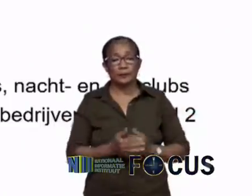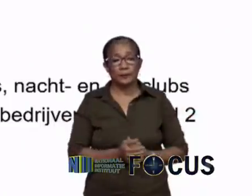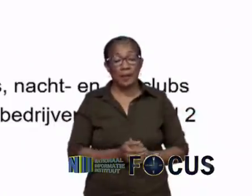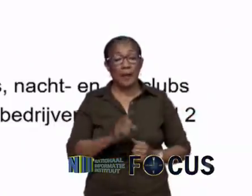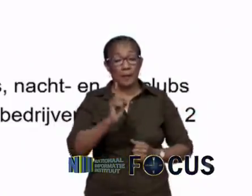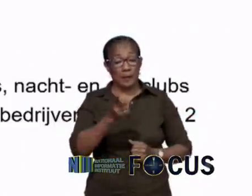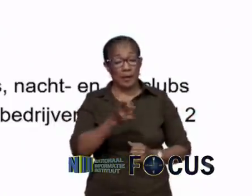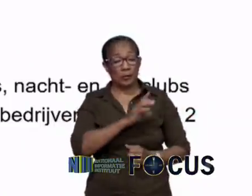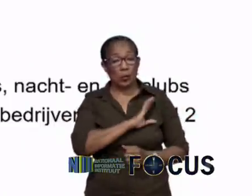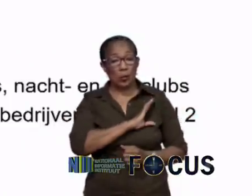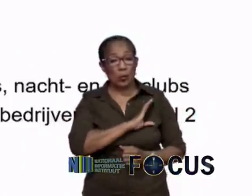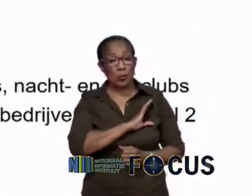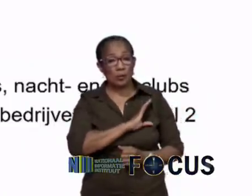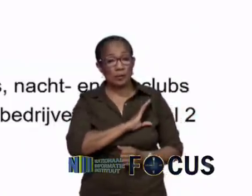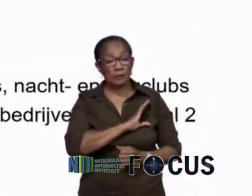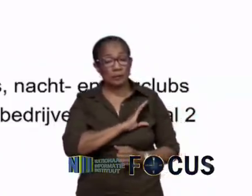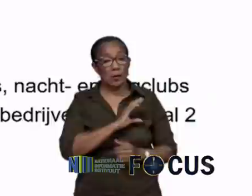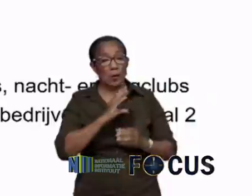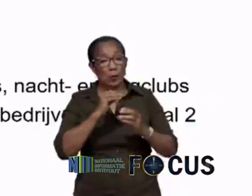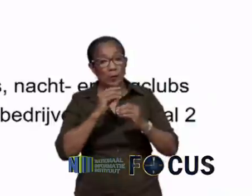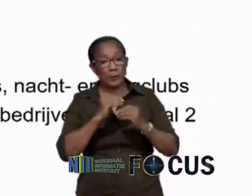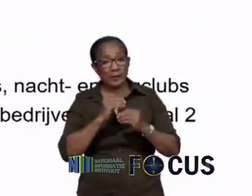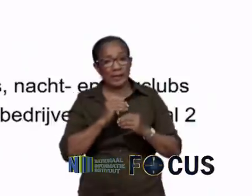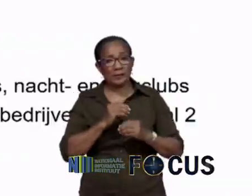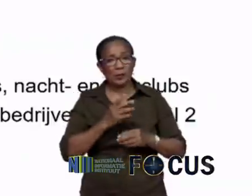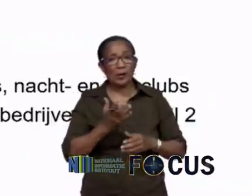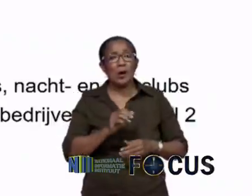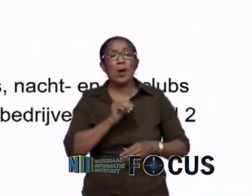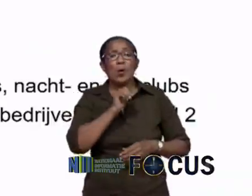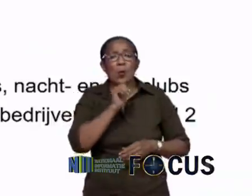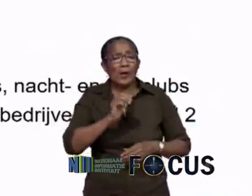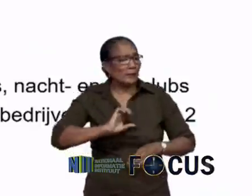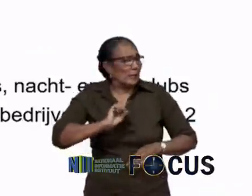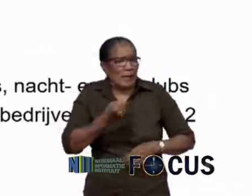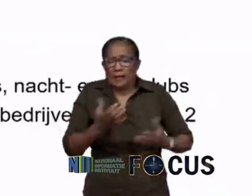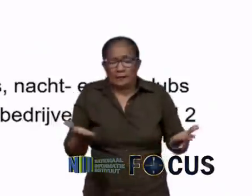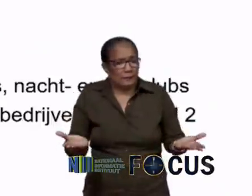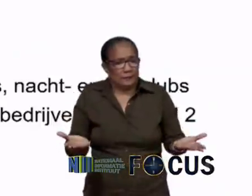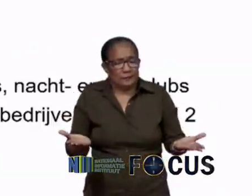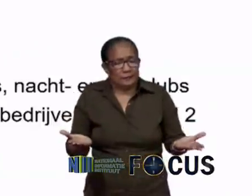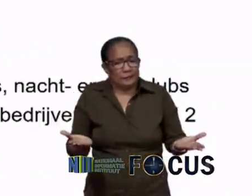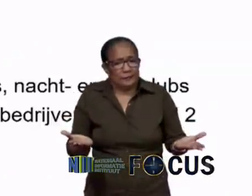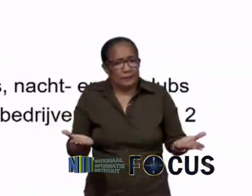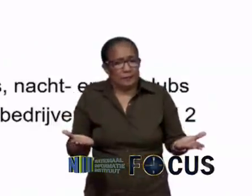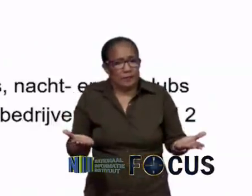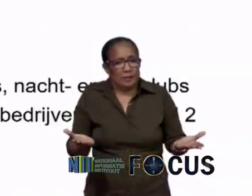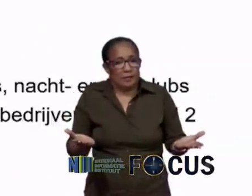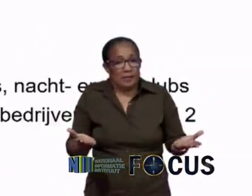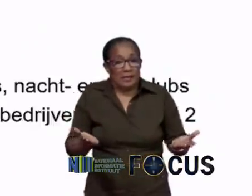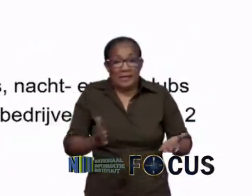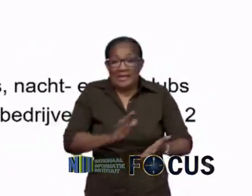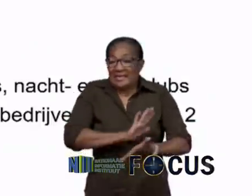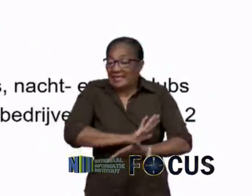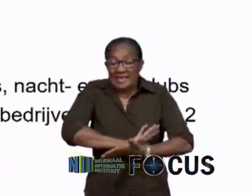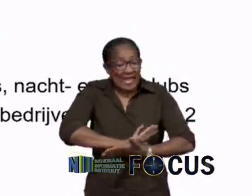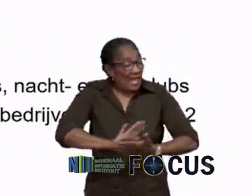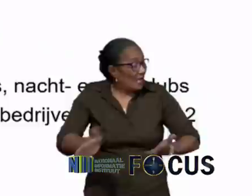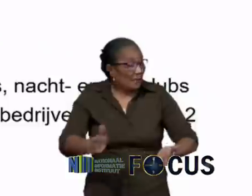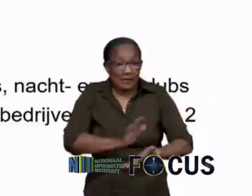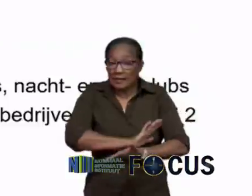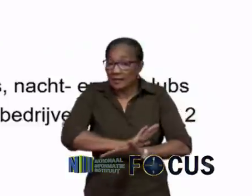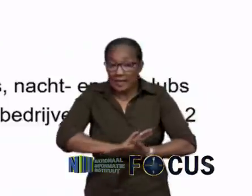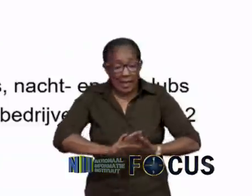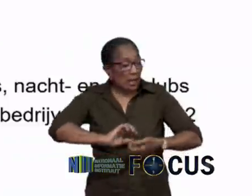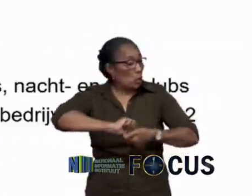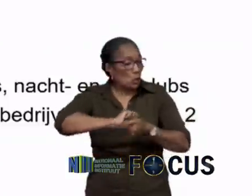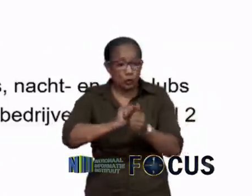Maar natuurlijk, en moet tak zo plata, wat mag niet. No one publieke sportactiviteit